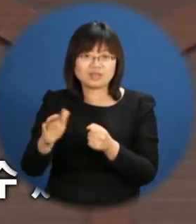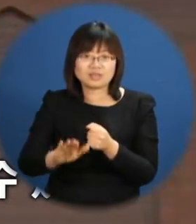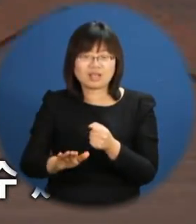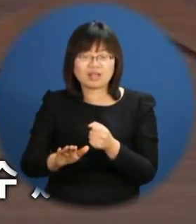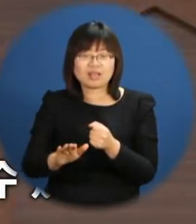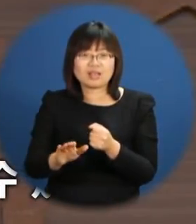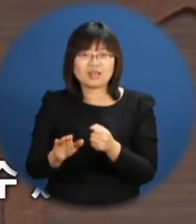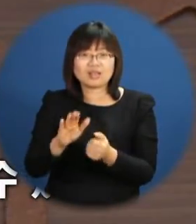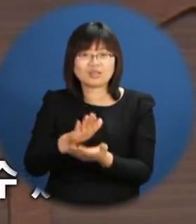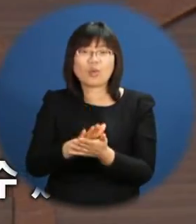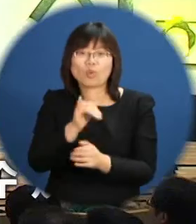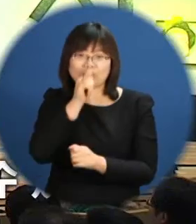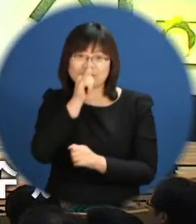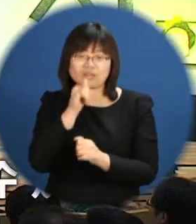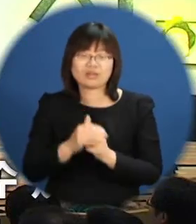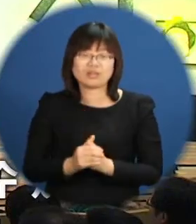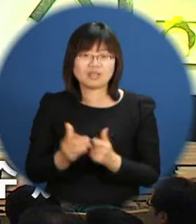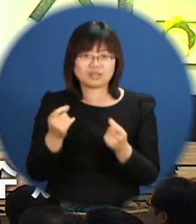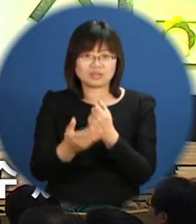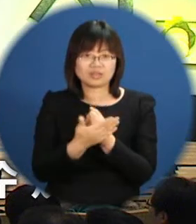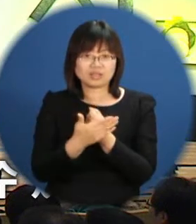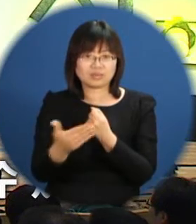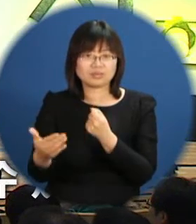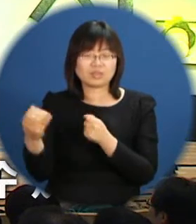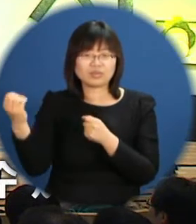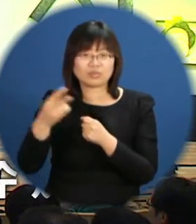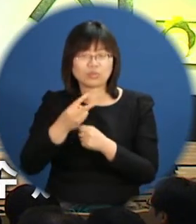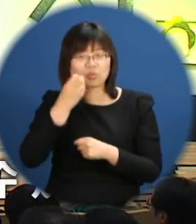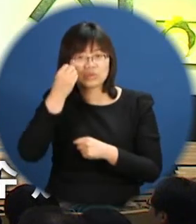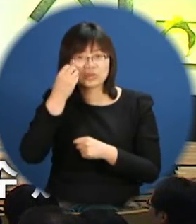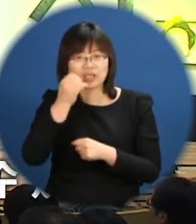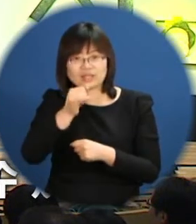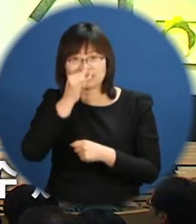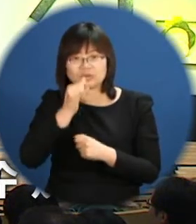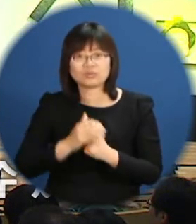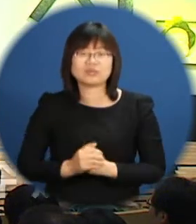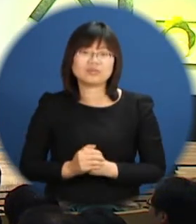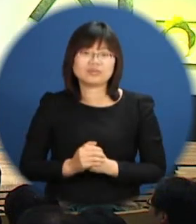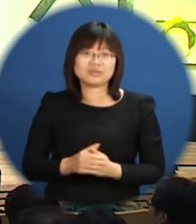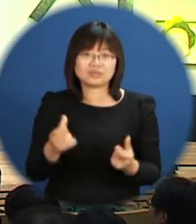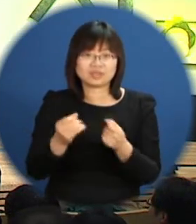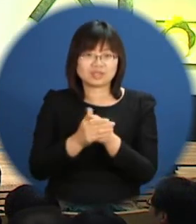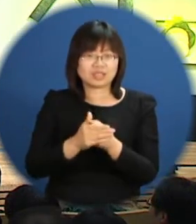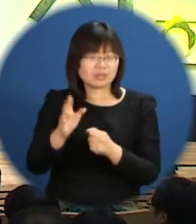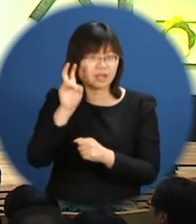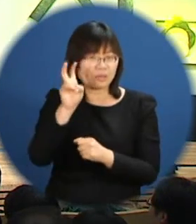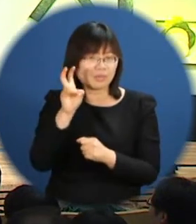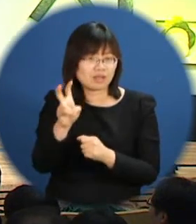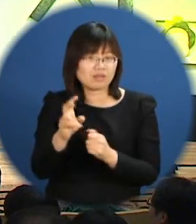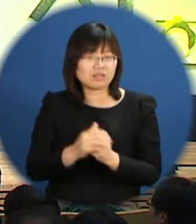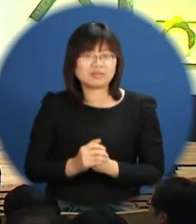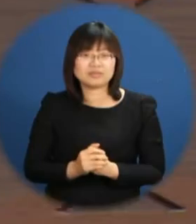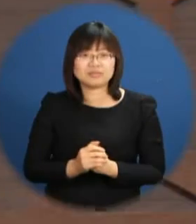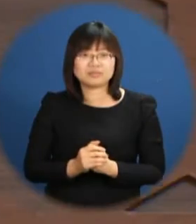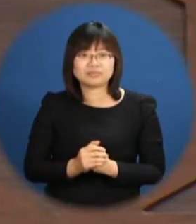열이 난단 말이야 그러니까 이 또 좀 이상한 점이 있고 그래서 아무튼